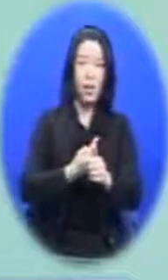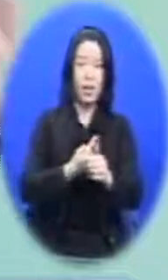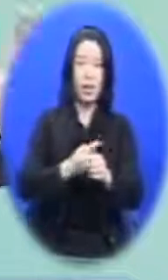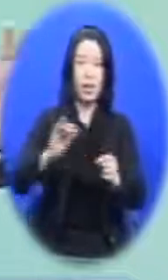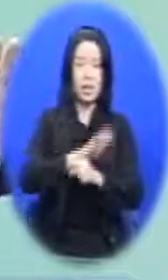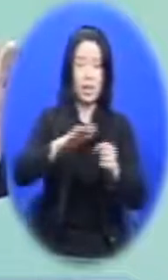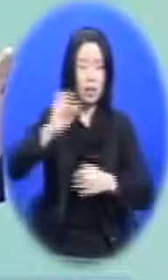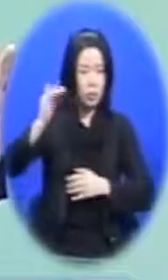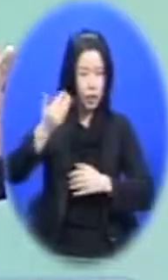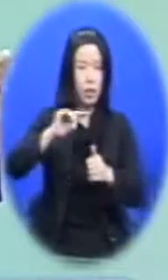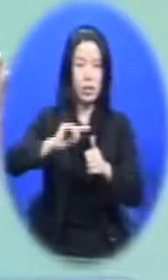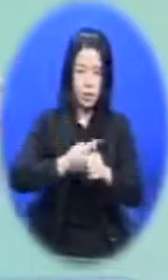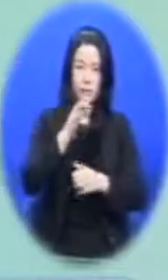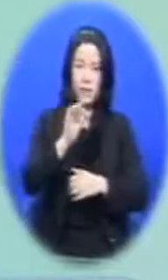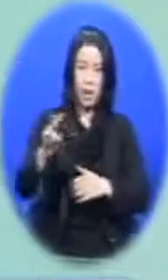사랑이 되어져야 되는 거지